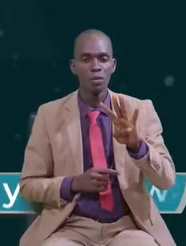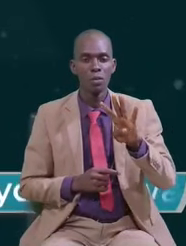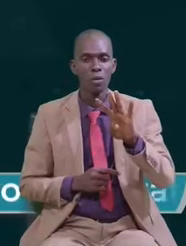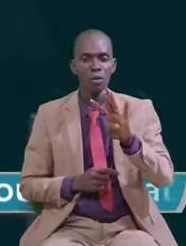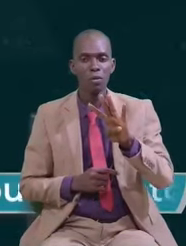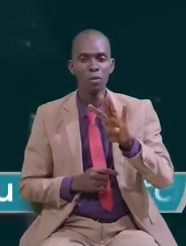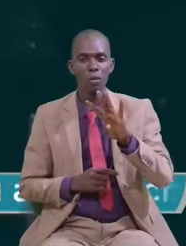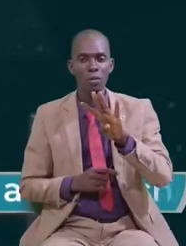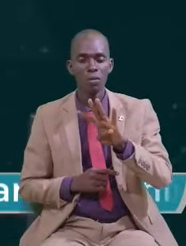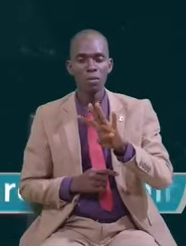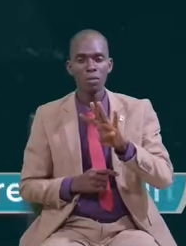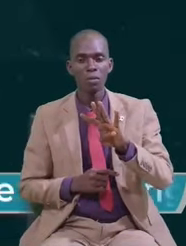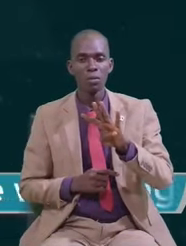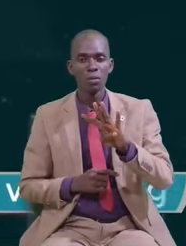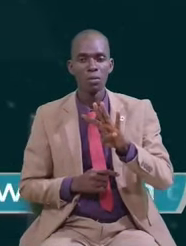444